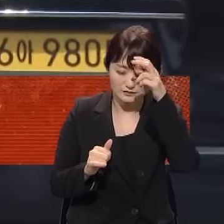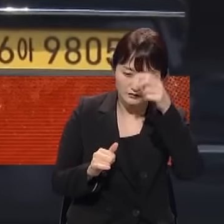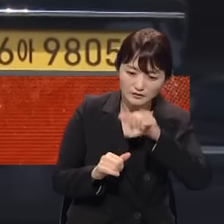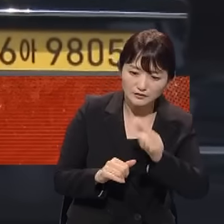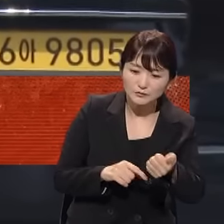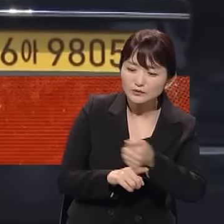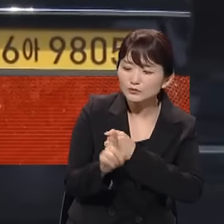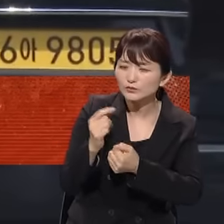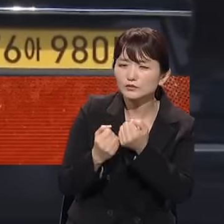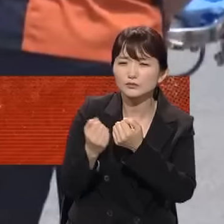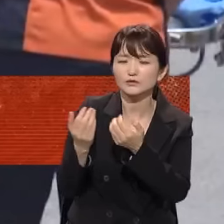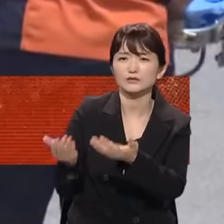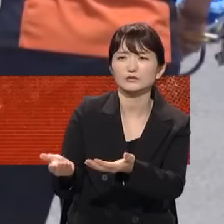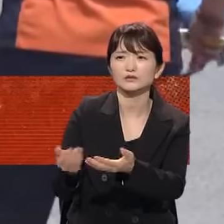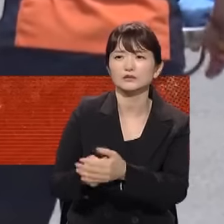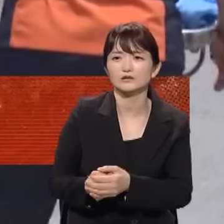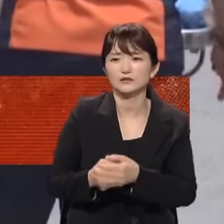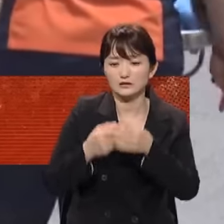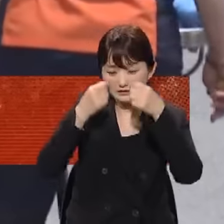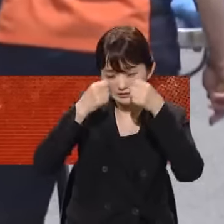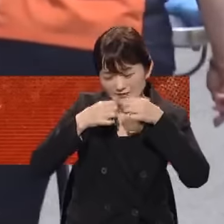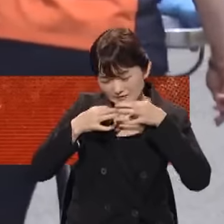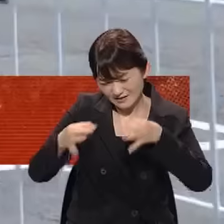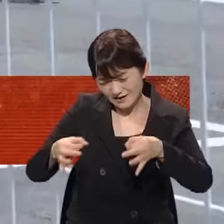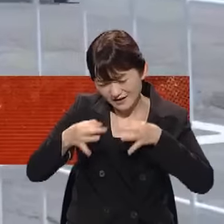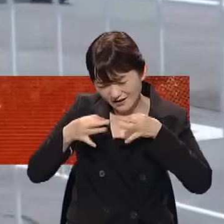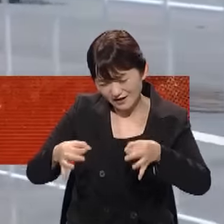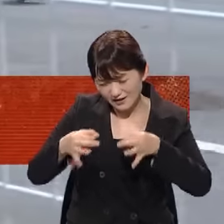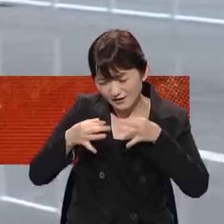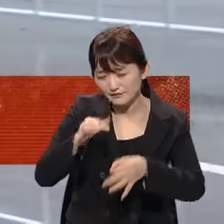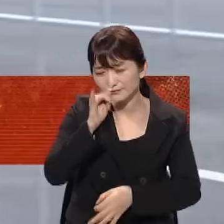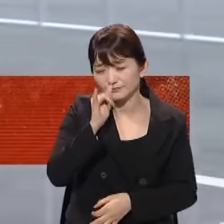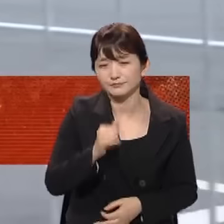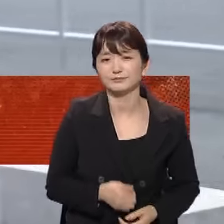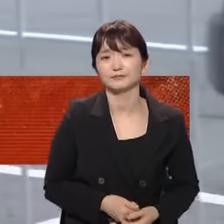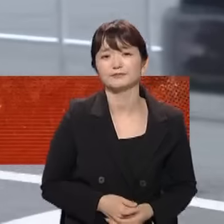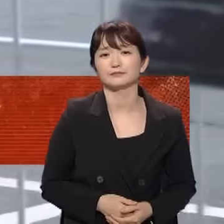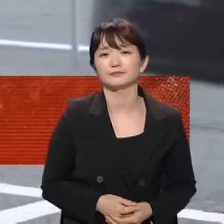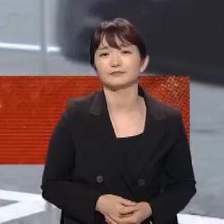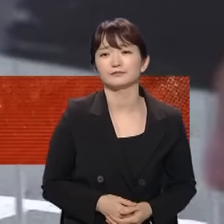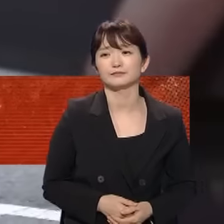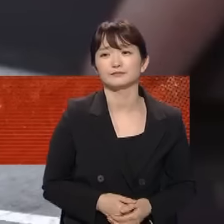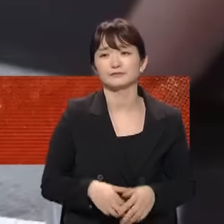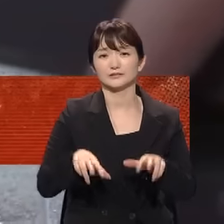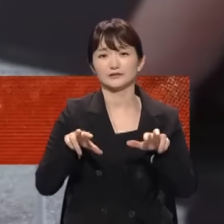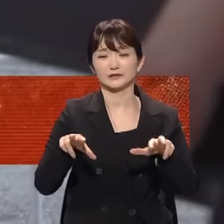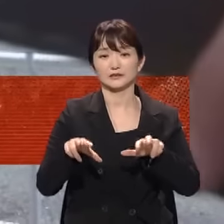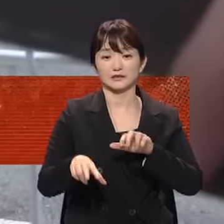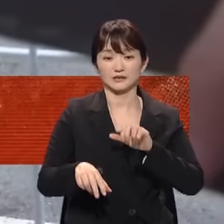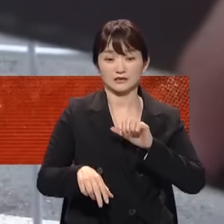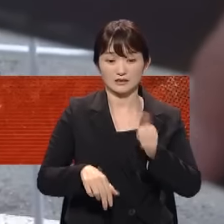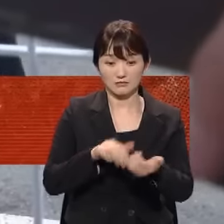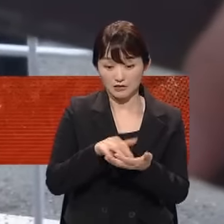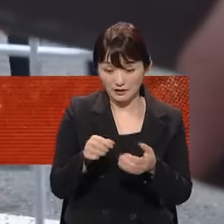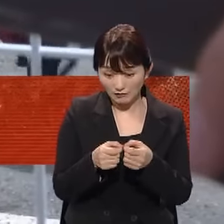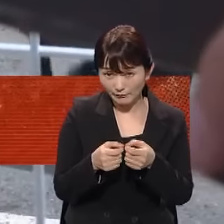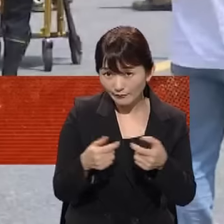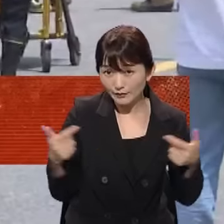경위를 설명하는 동안 지금 통곡이 쏟아져 나오고 있다고 전해주고 있습니다. 지금 뭐 계속해서 사망자가 늘어났기